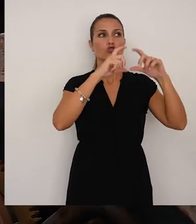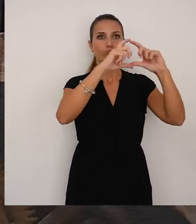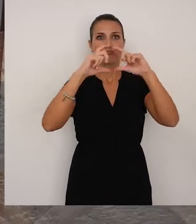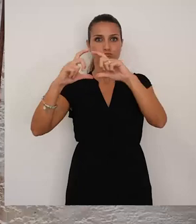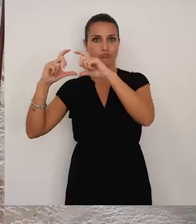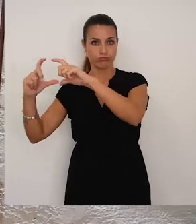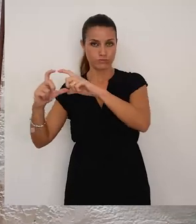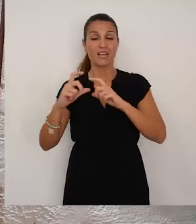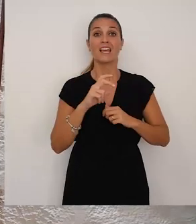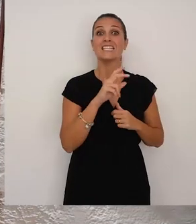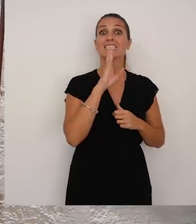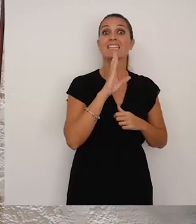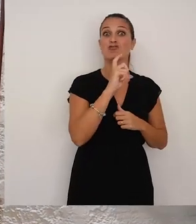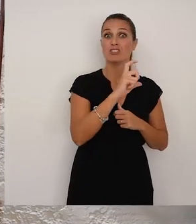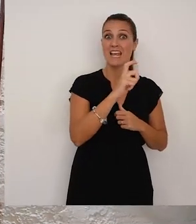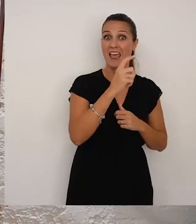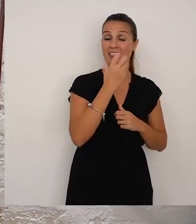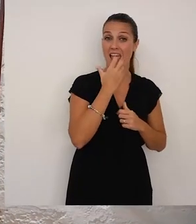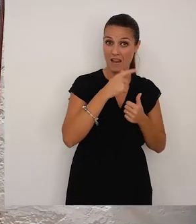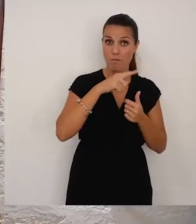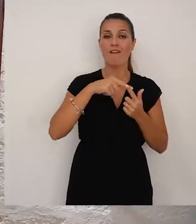Terme, Vitigliano e Cerfignano.